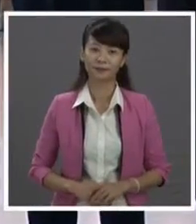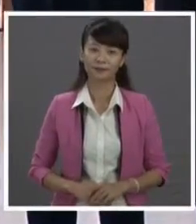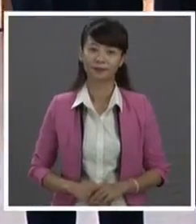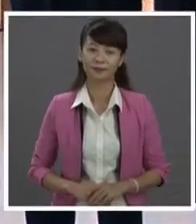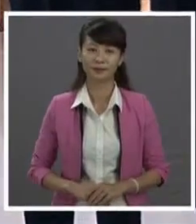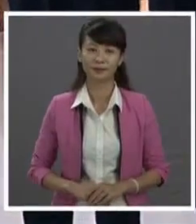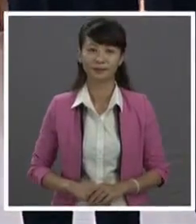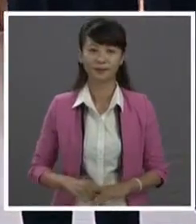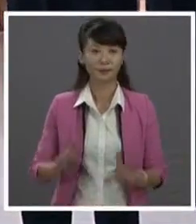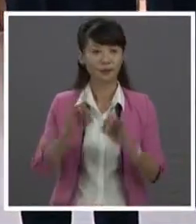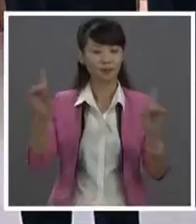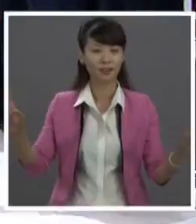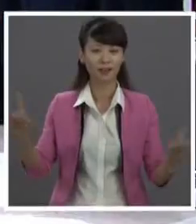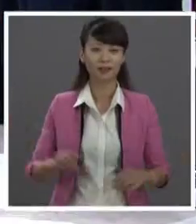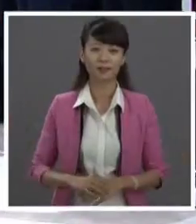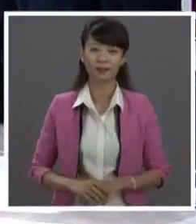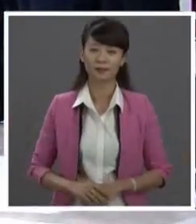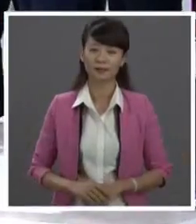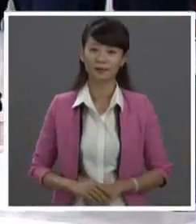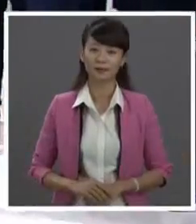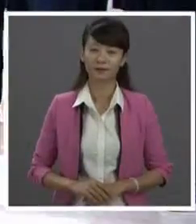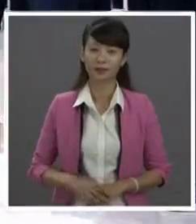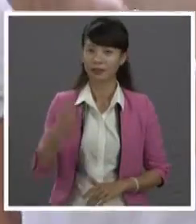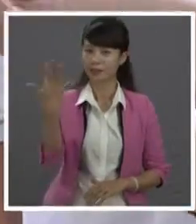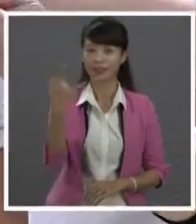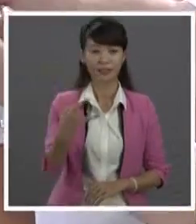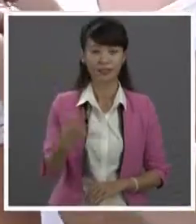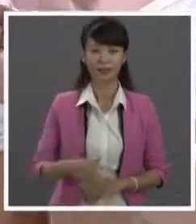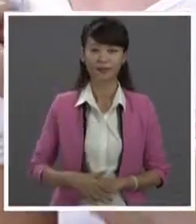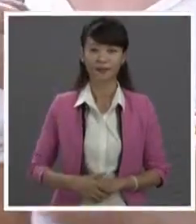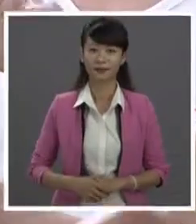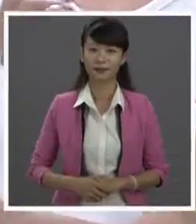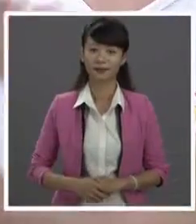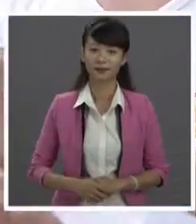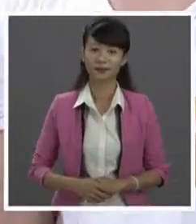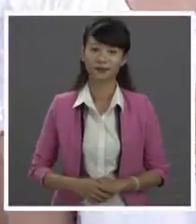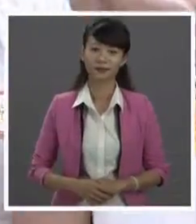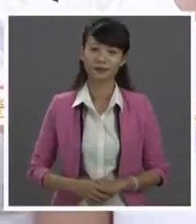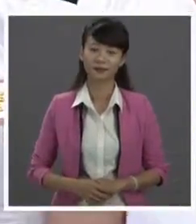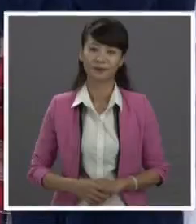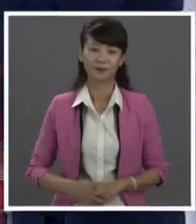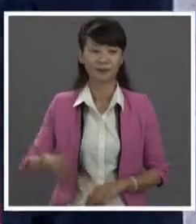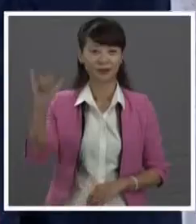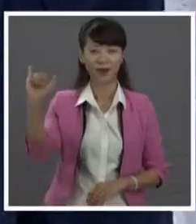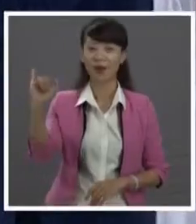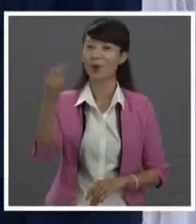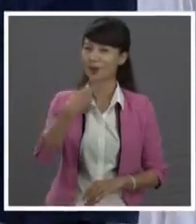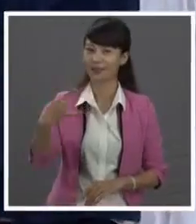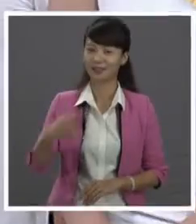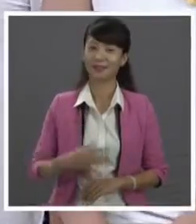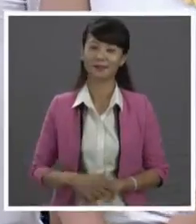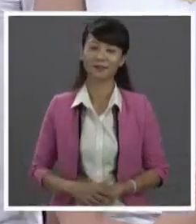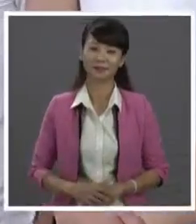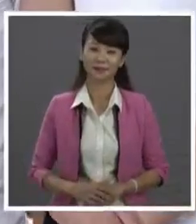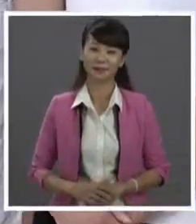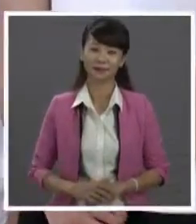这么长啊， 这个有点长。 不是，这是几个字？先告诉我们几个字。 六个字。 欧巴刚当时代， 六个字。 欧巴刚当是